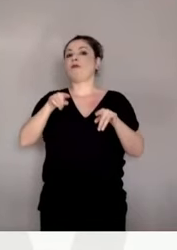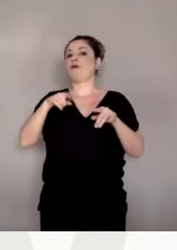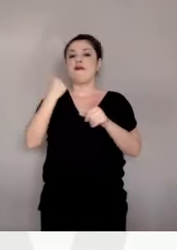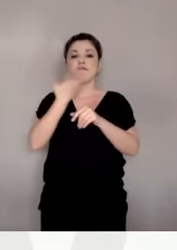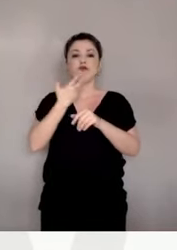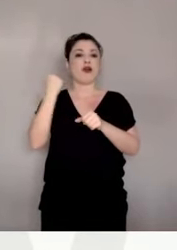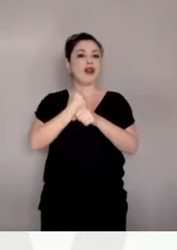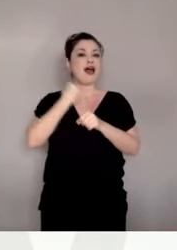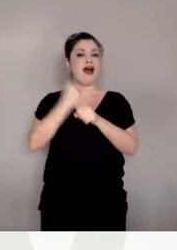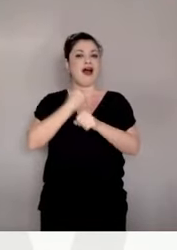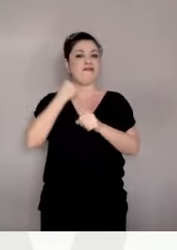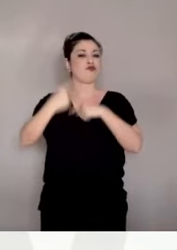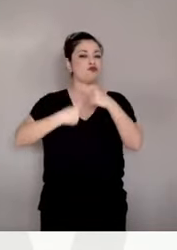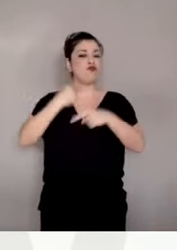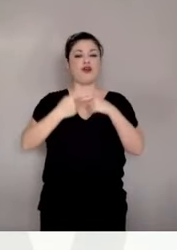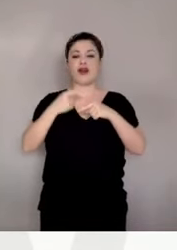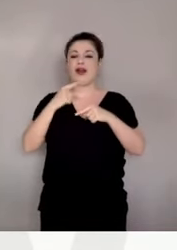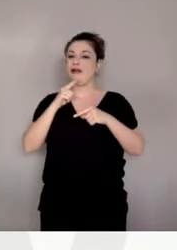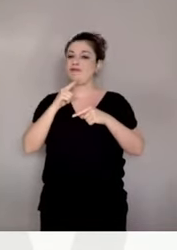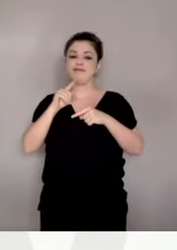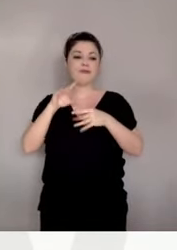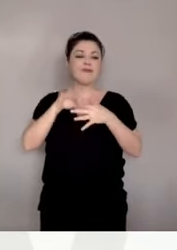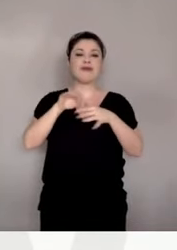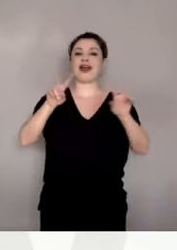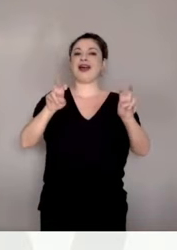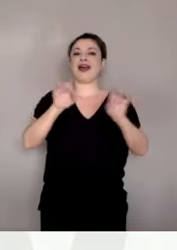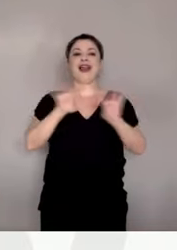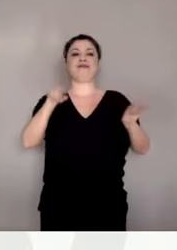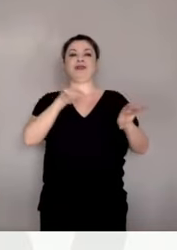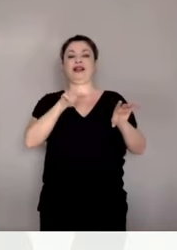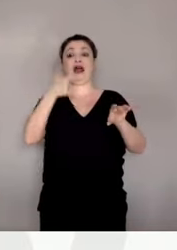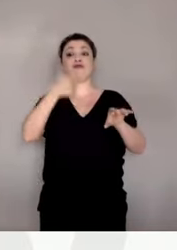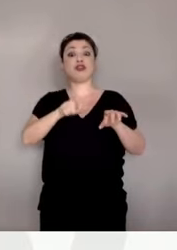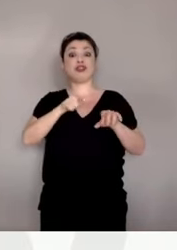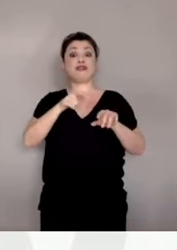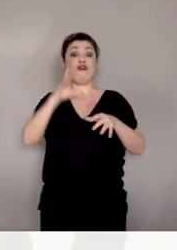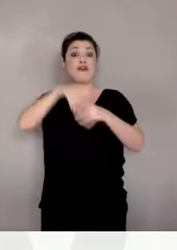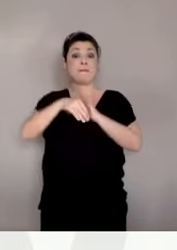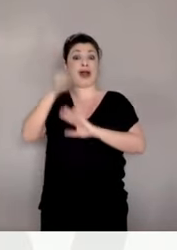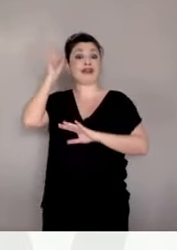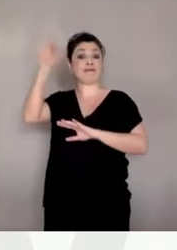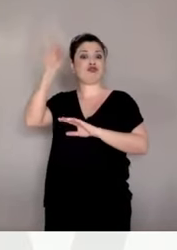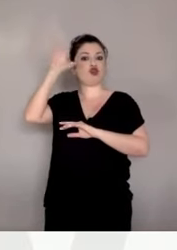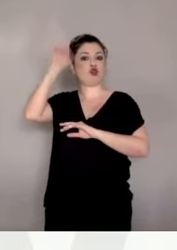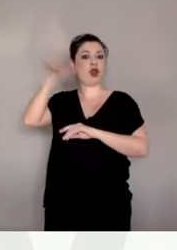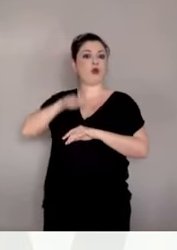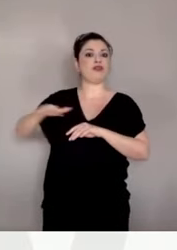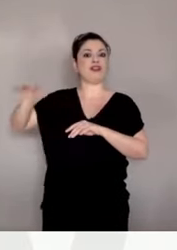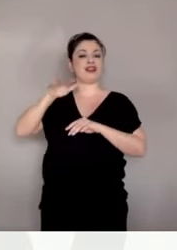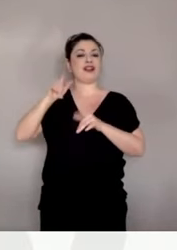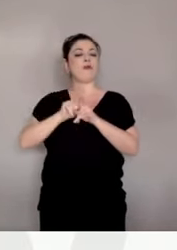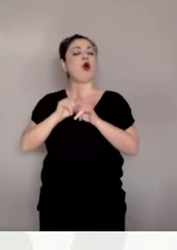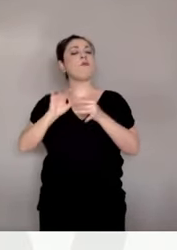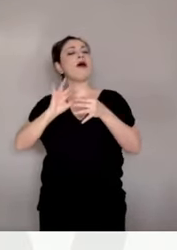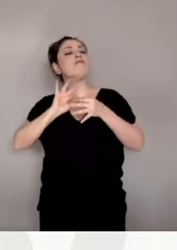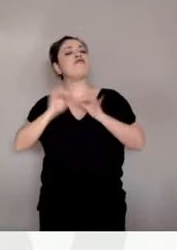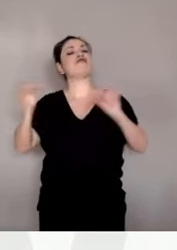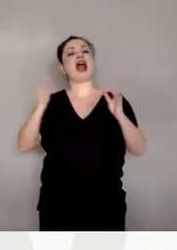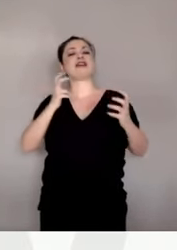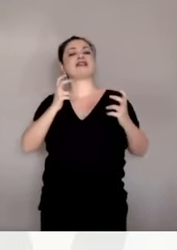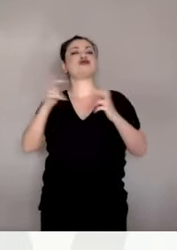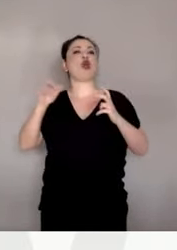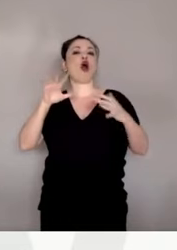lavorare, perché è al cuore della missione del nostro Ateneo, è al cuore del motto che ci contraddistingue,